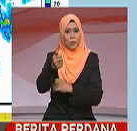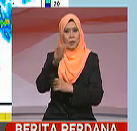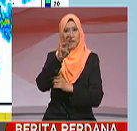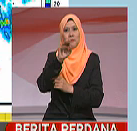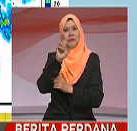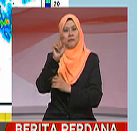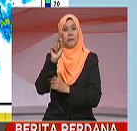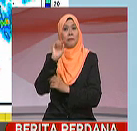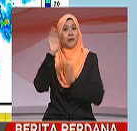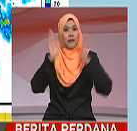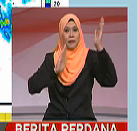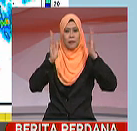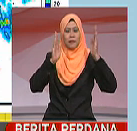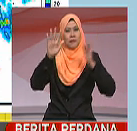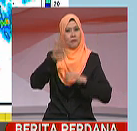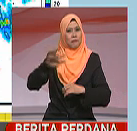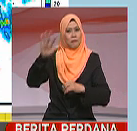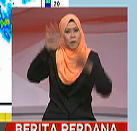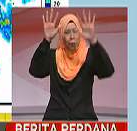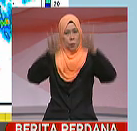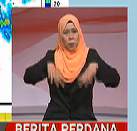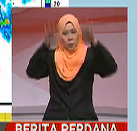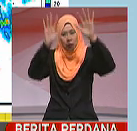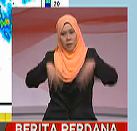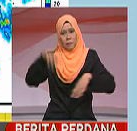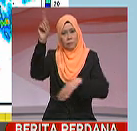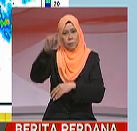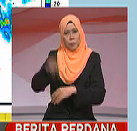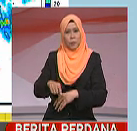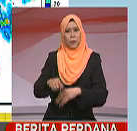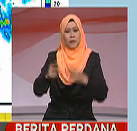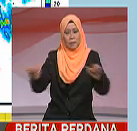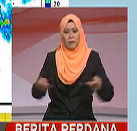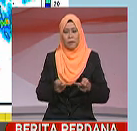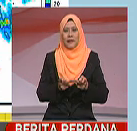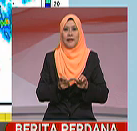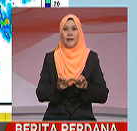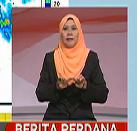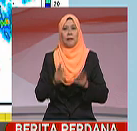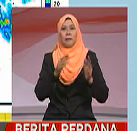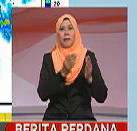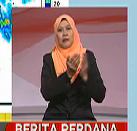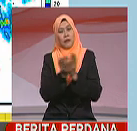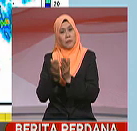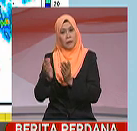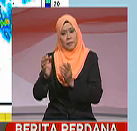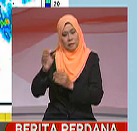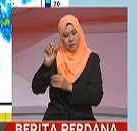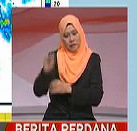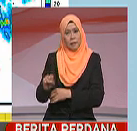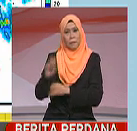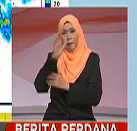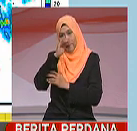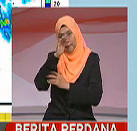Malaysia meramalkan hujan dan juga ribut petir boleh berlaku di kawasan sekitar perkapalan Selat Melaka dan